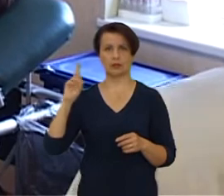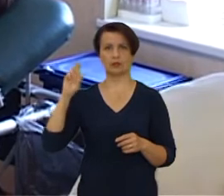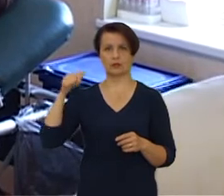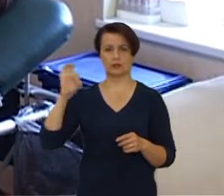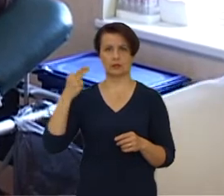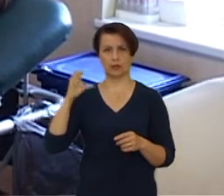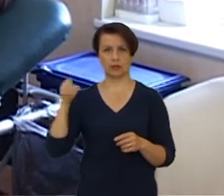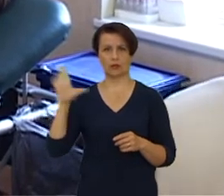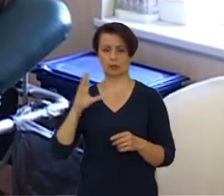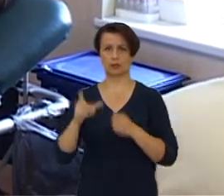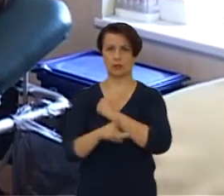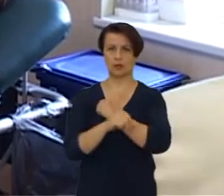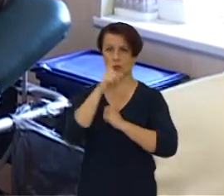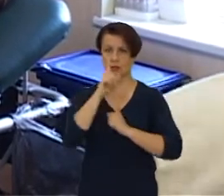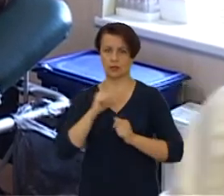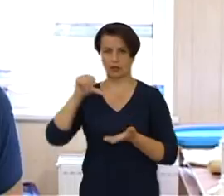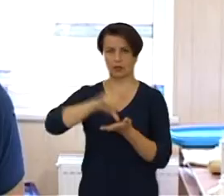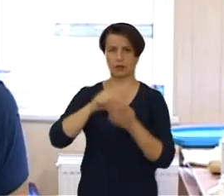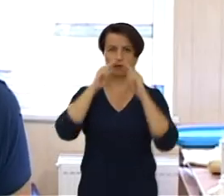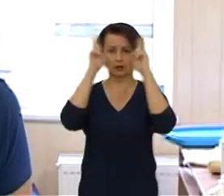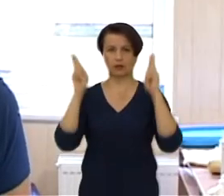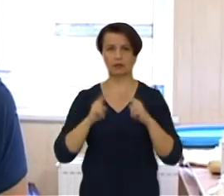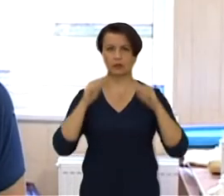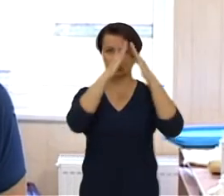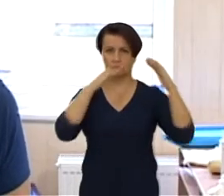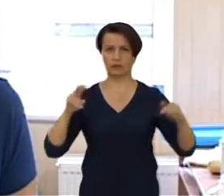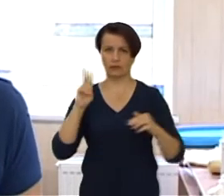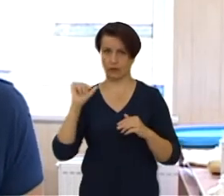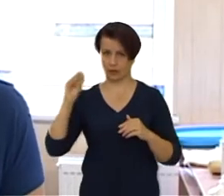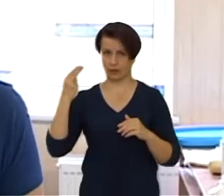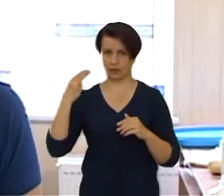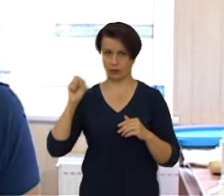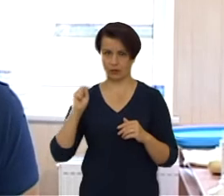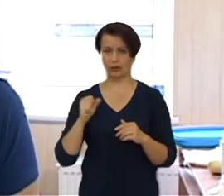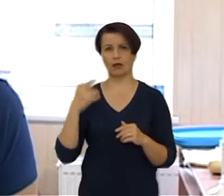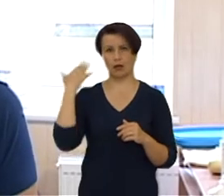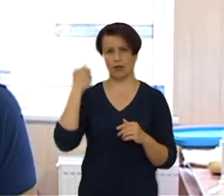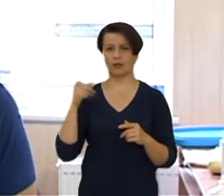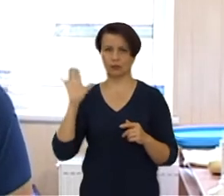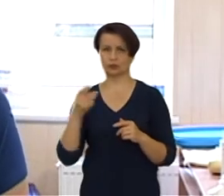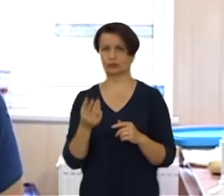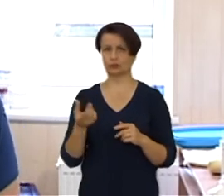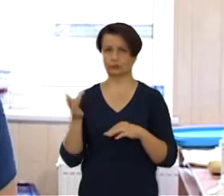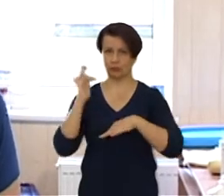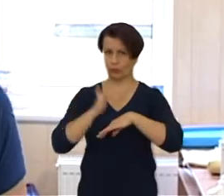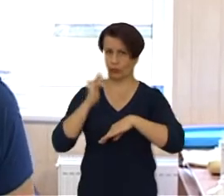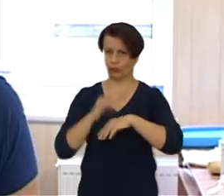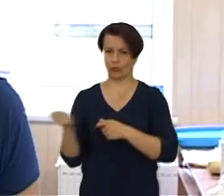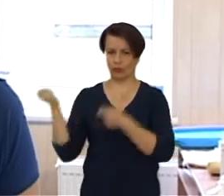kuri Liepos mėnesį dalyvaus tarptautinėje stovykloje Vienoje ir esu tikra, kad parsiveš puikius